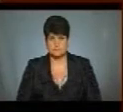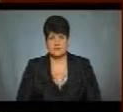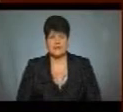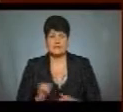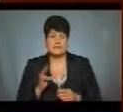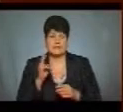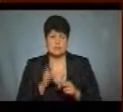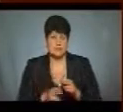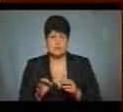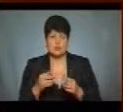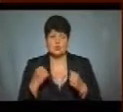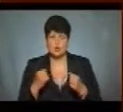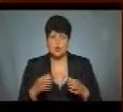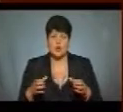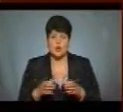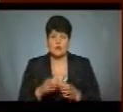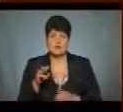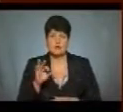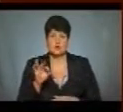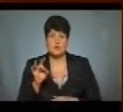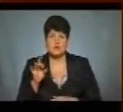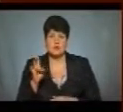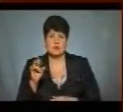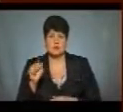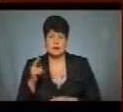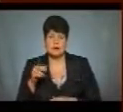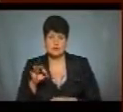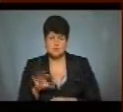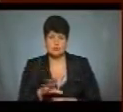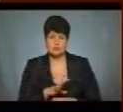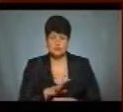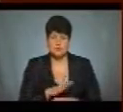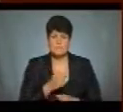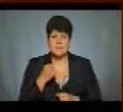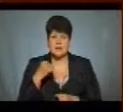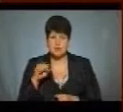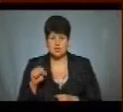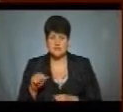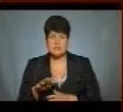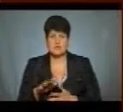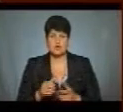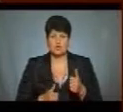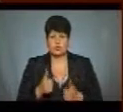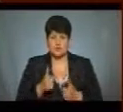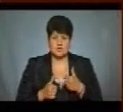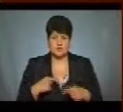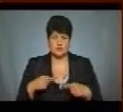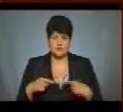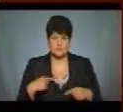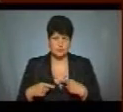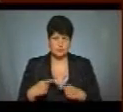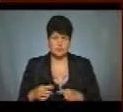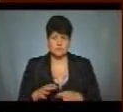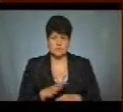на завершення про спорт. Команда «Торнадо» стала переможцем турніру з дворового футболу, який відбувся у Тернополі на спортивному